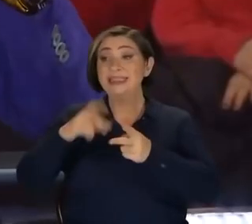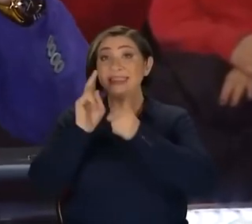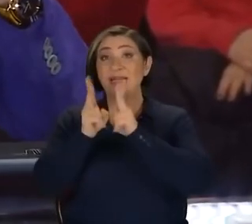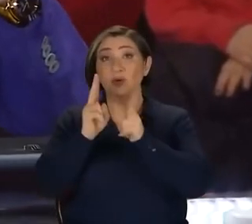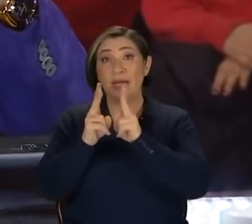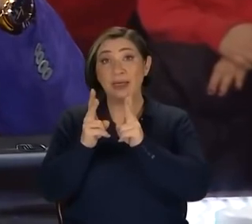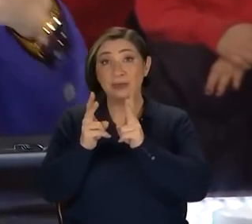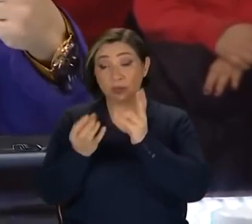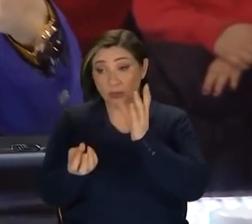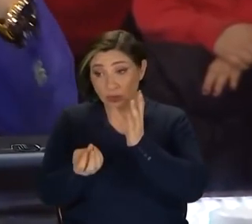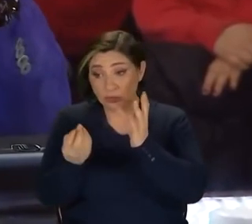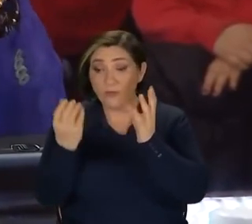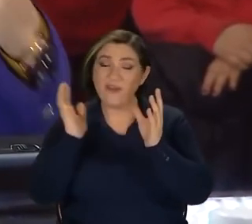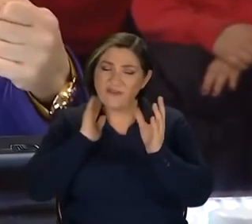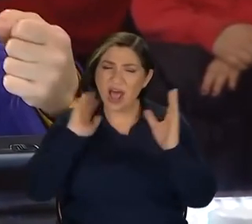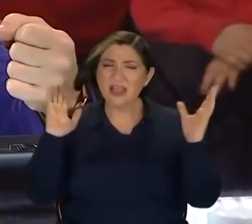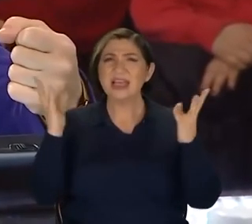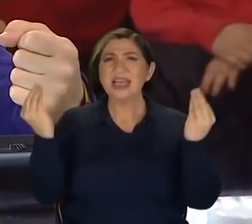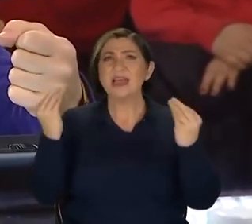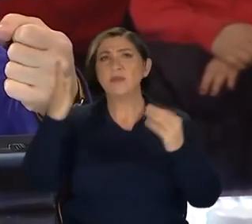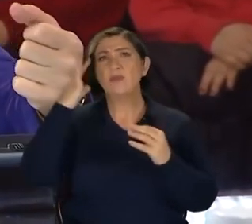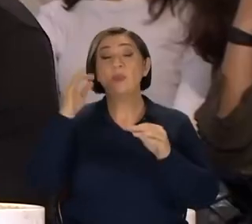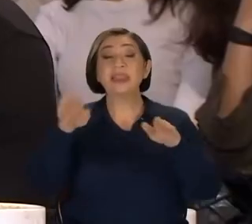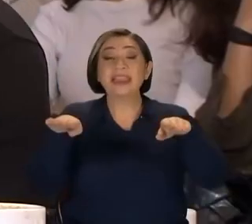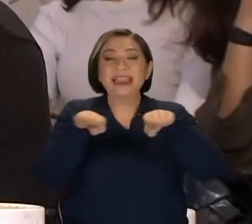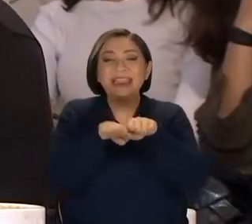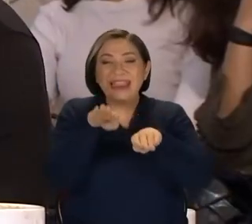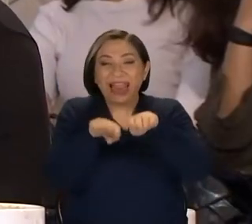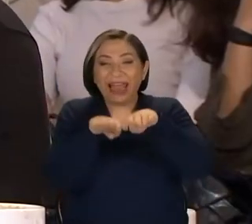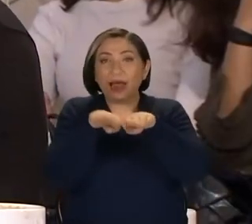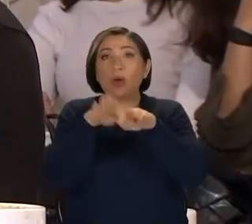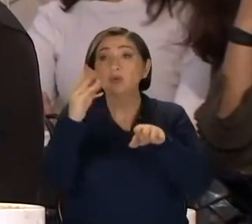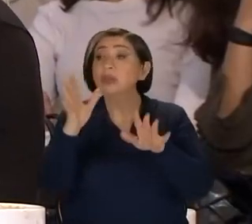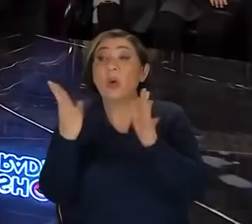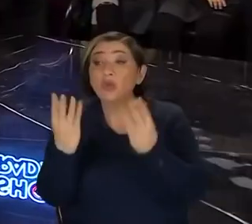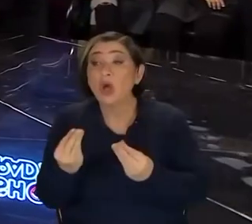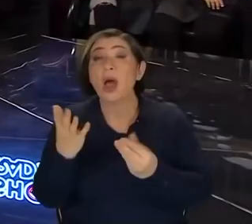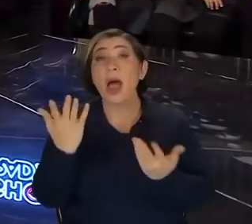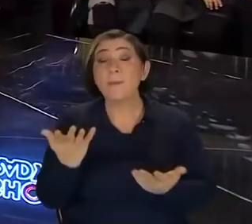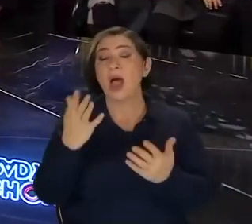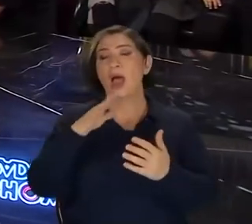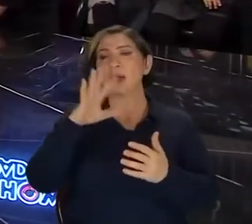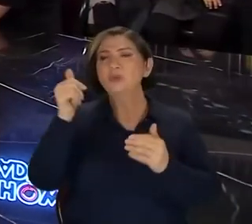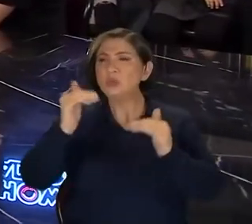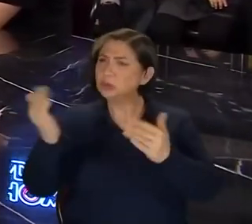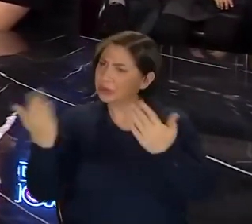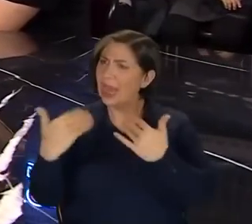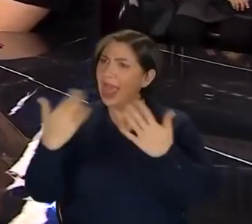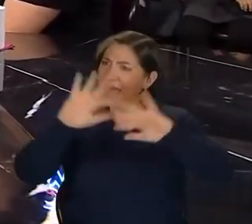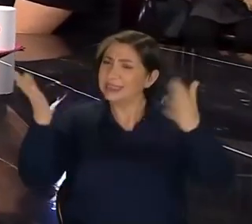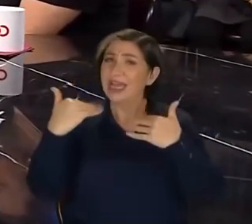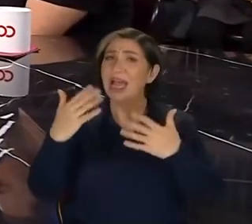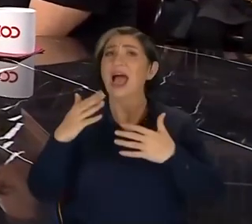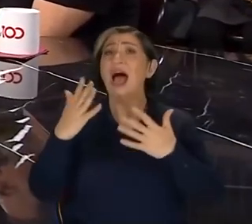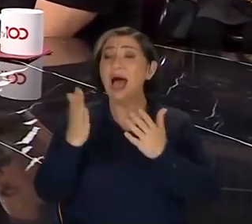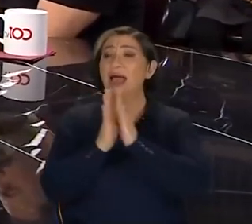tiyatrolar vefalı. İşte bunu dengelemek için. Evet. Ne oldu abi? Aman herkes gelsin ucuzdan. Sonuçta şöyle bir anlayış var.